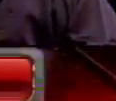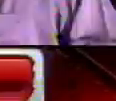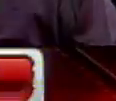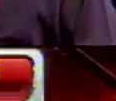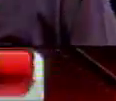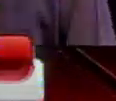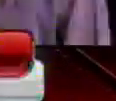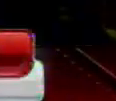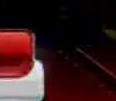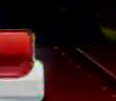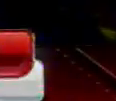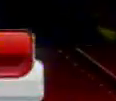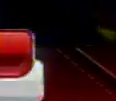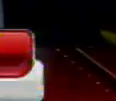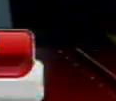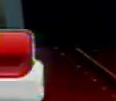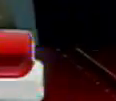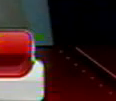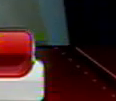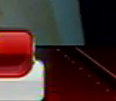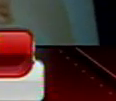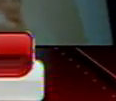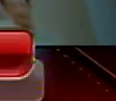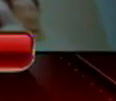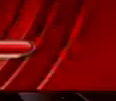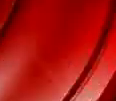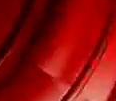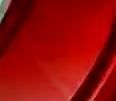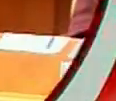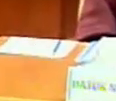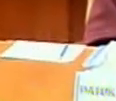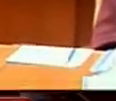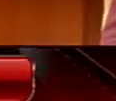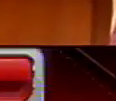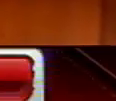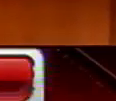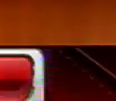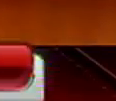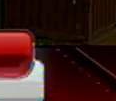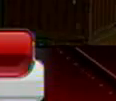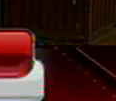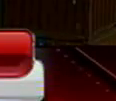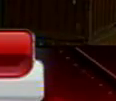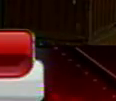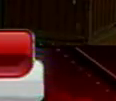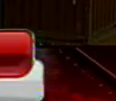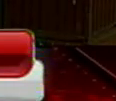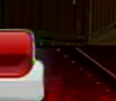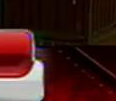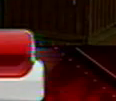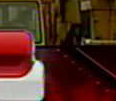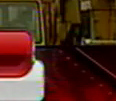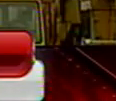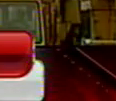lebih 26000 guru dijangka naik pangkat Jun ini suku pertama ekonomi negara